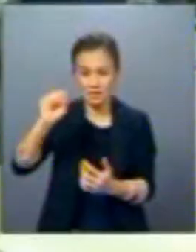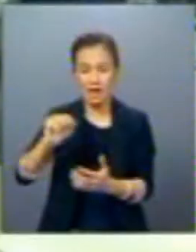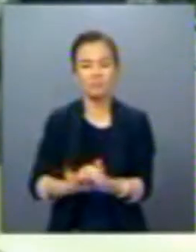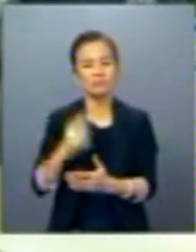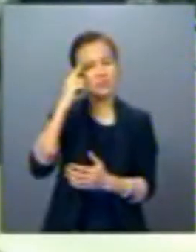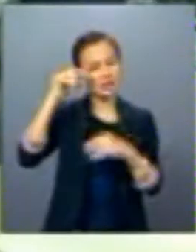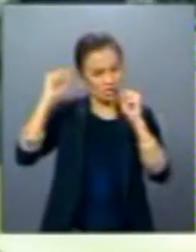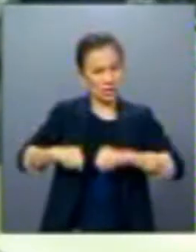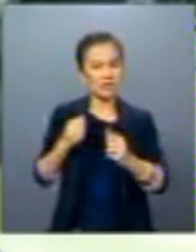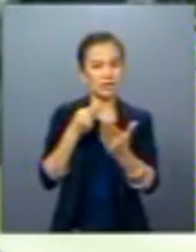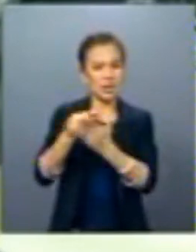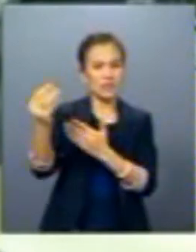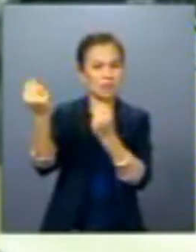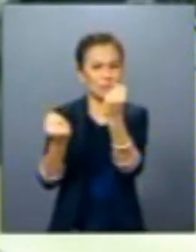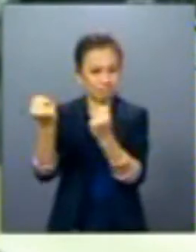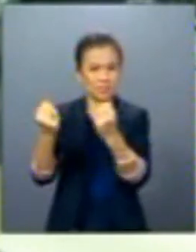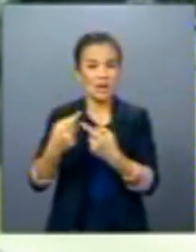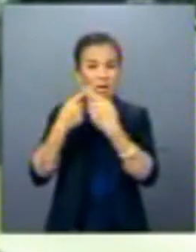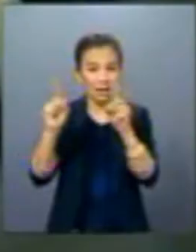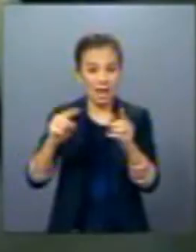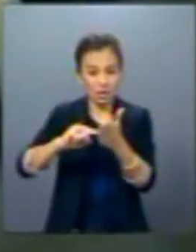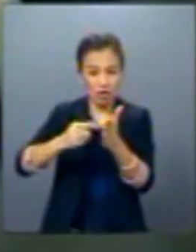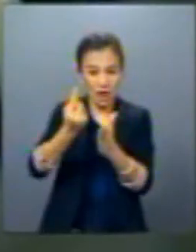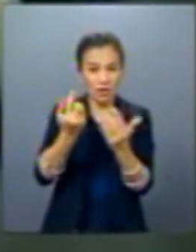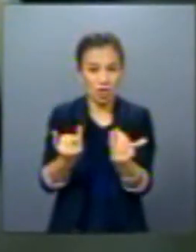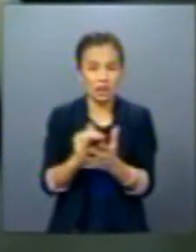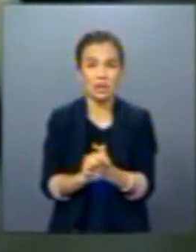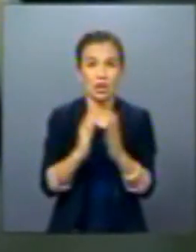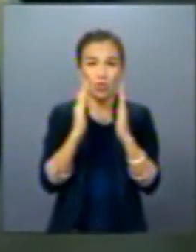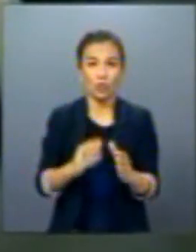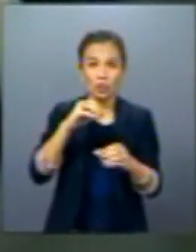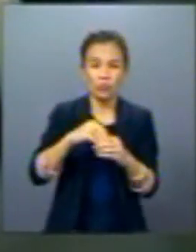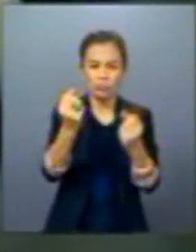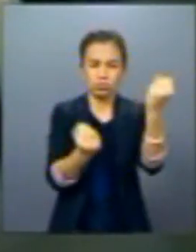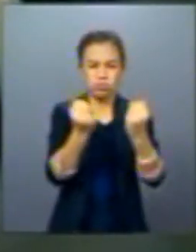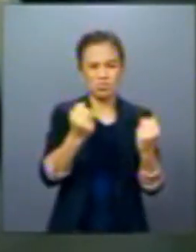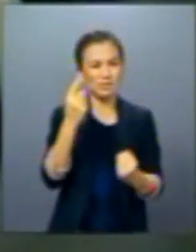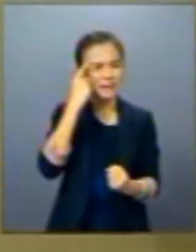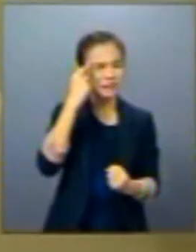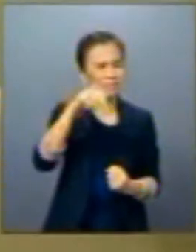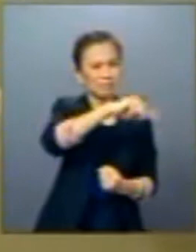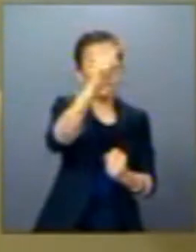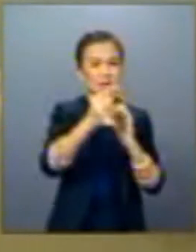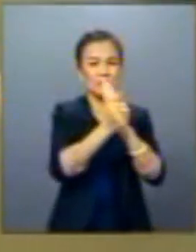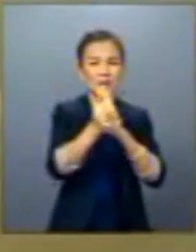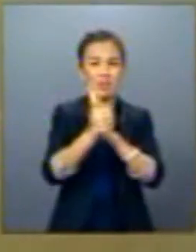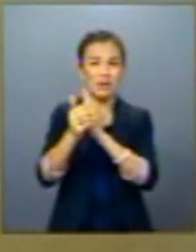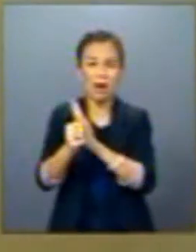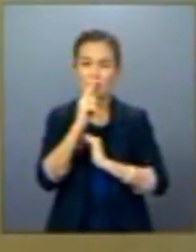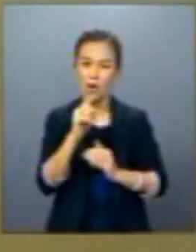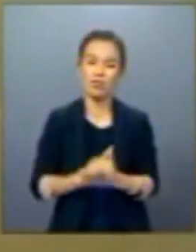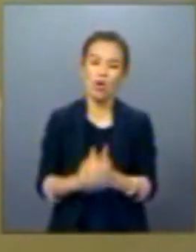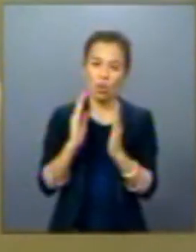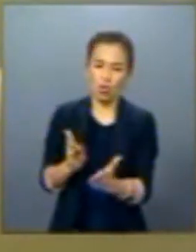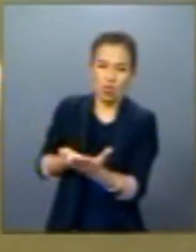ตัดสินใจใช้มากขึ้นแต่ถ้าเป็นในช่วงแรกนะคะผู้ที่อยู่ในแวดวงยานยนต์เห็นว่าน่าจะได้รับความนิยมจากลูกค้าที่มีกำลัง